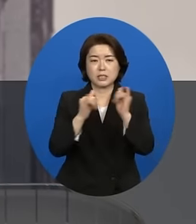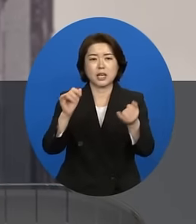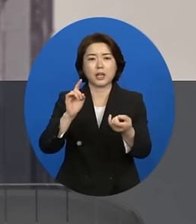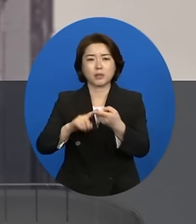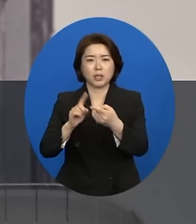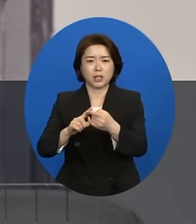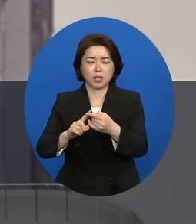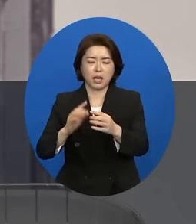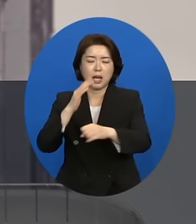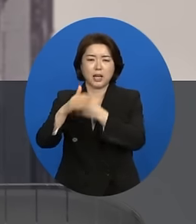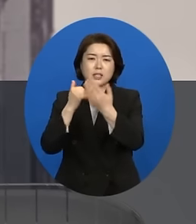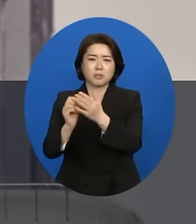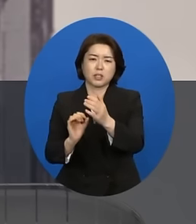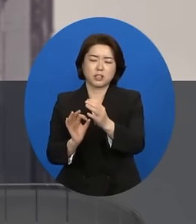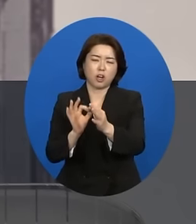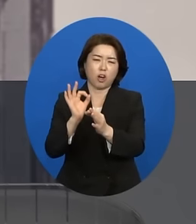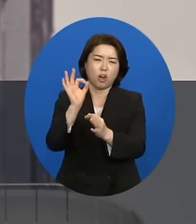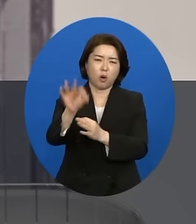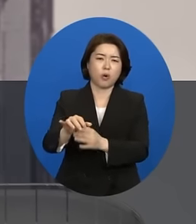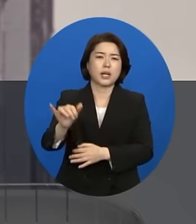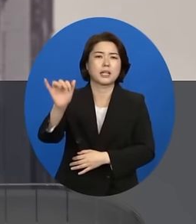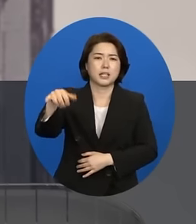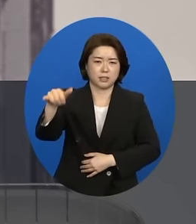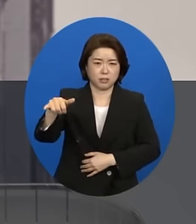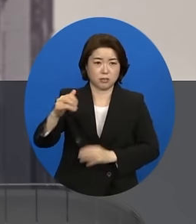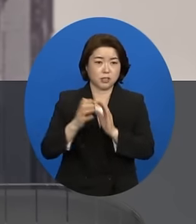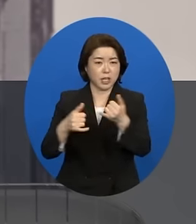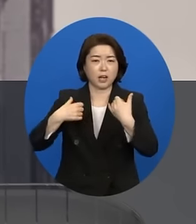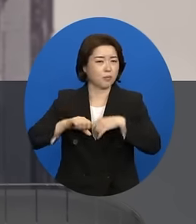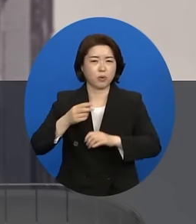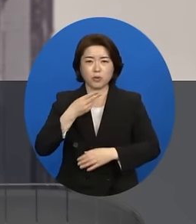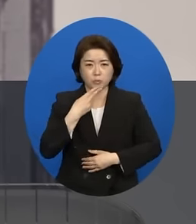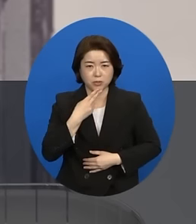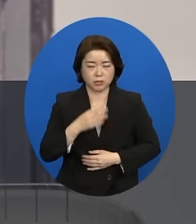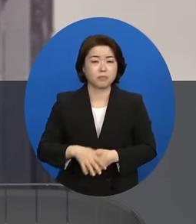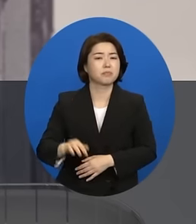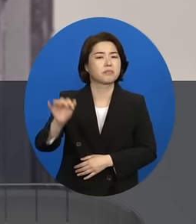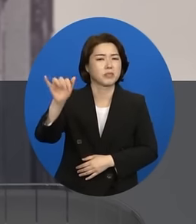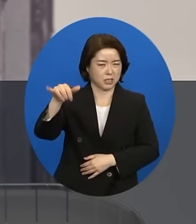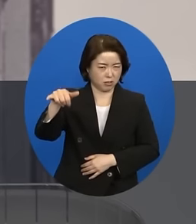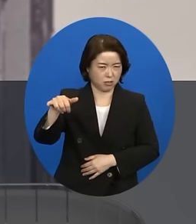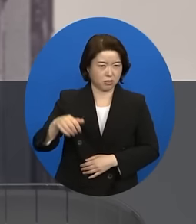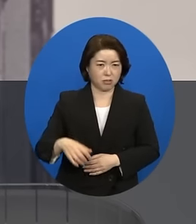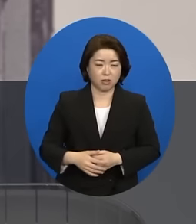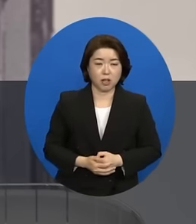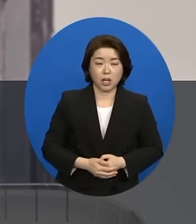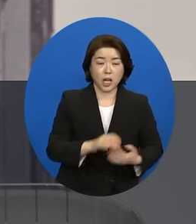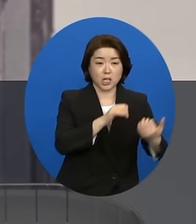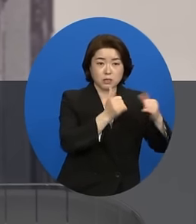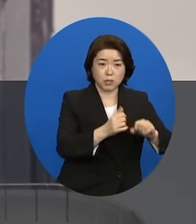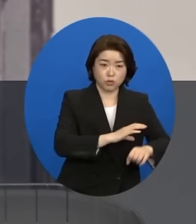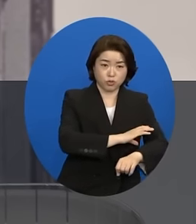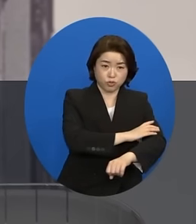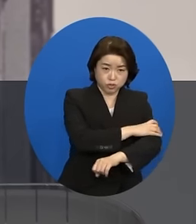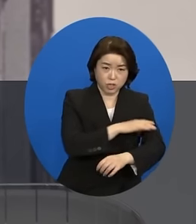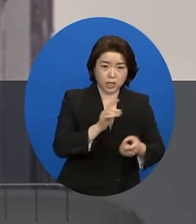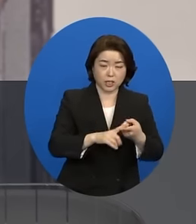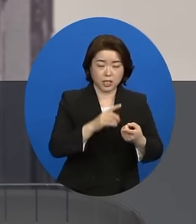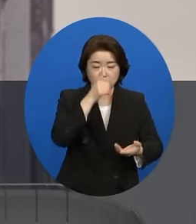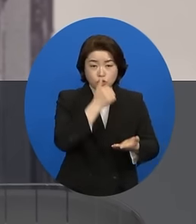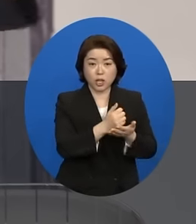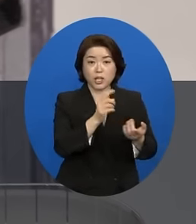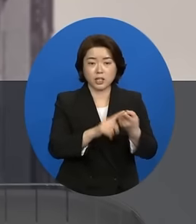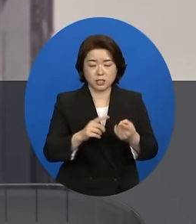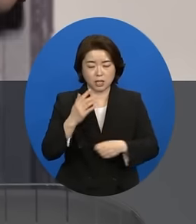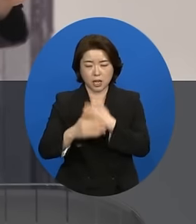긍정, 예스, 사람을 포기하지 않겠다는 것이죠. 예스. 그러나 죽음의 세력과 죄에 대해서는 하나님의